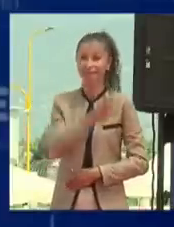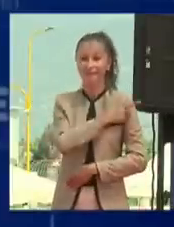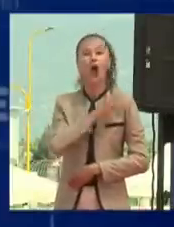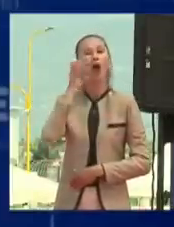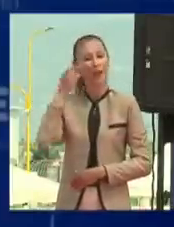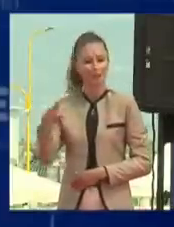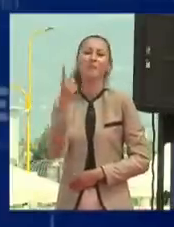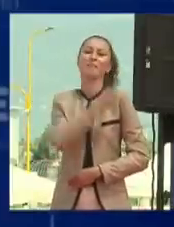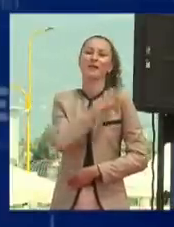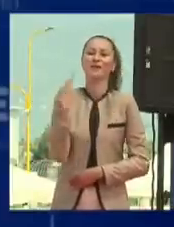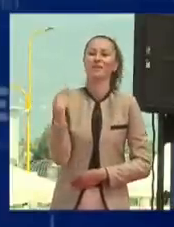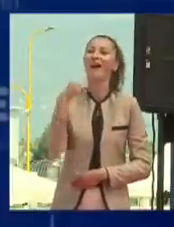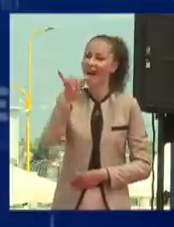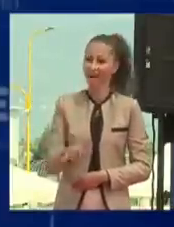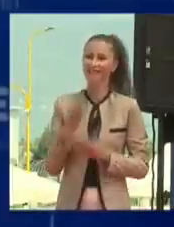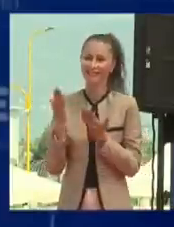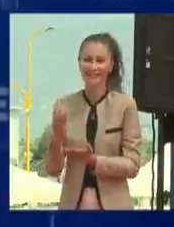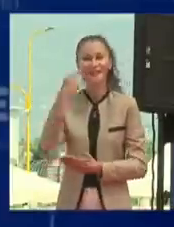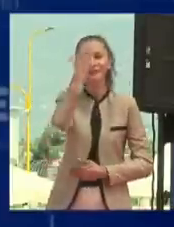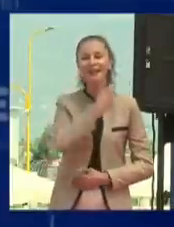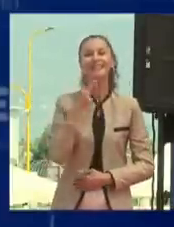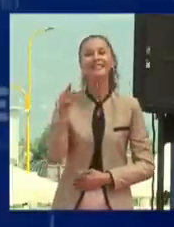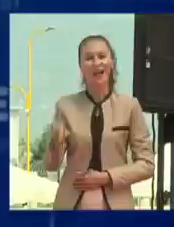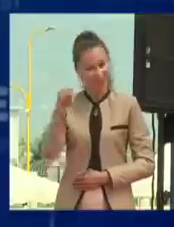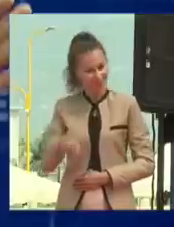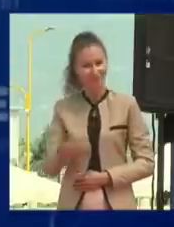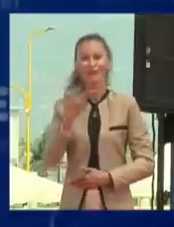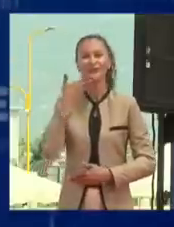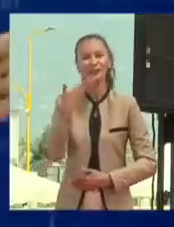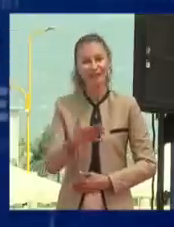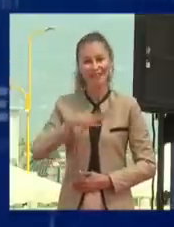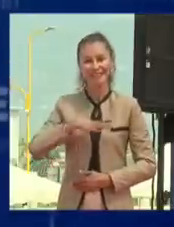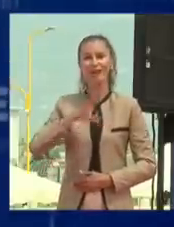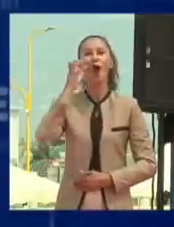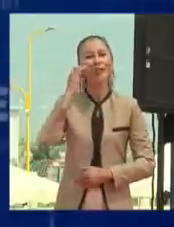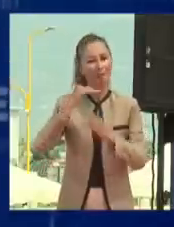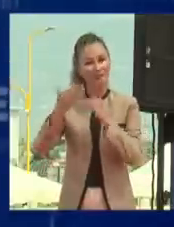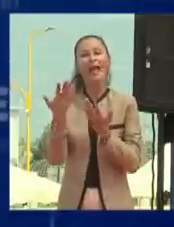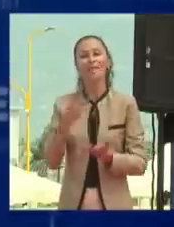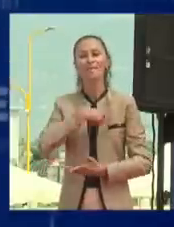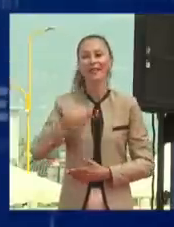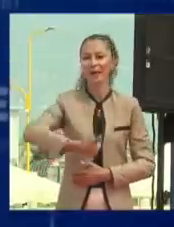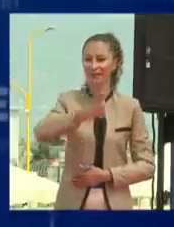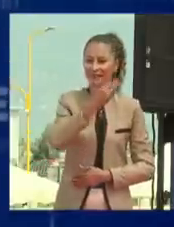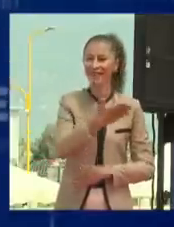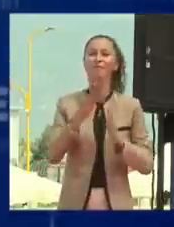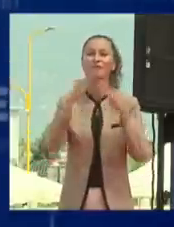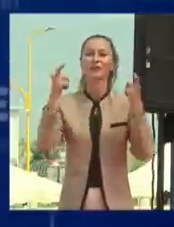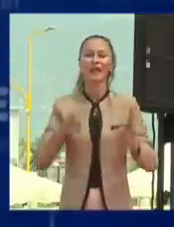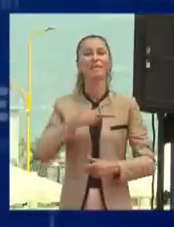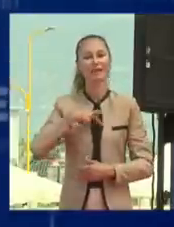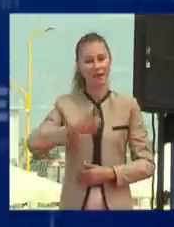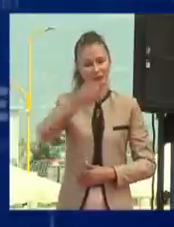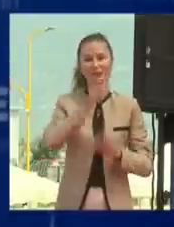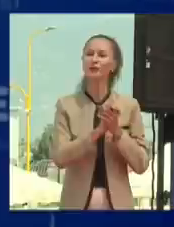bir numara olmayı hak ediyor zaten. Dolayısıyla bunu da vurgulamak isterim hem Ödemiş Belediye Başkanı'nı hem Büyükşehir Belediye